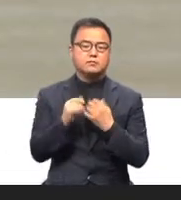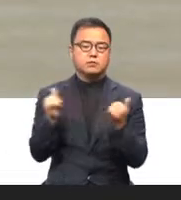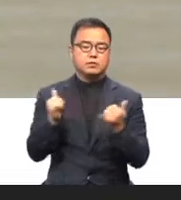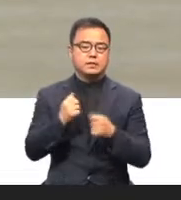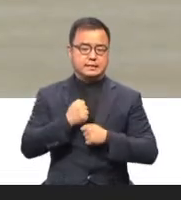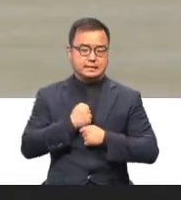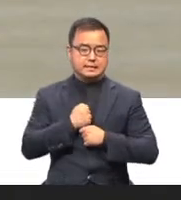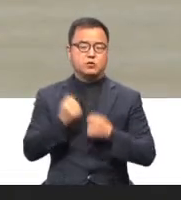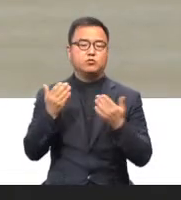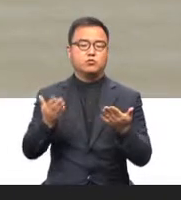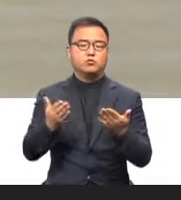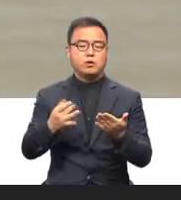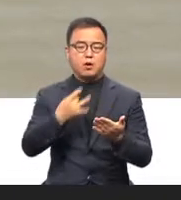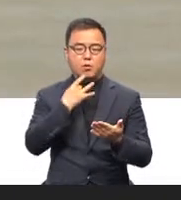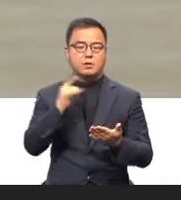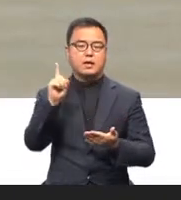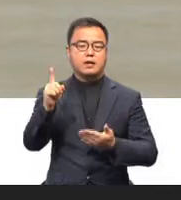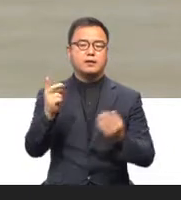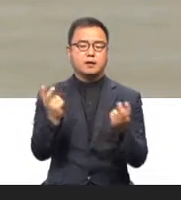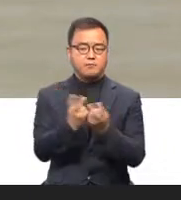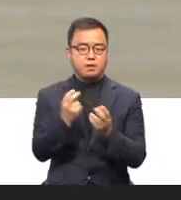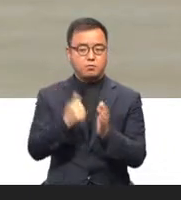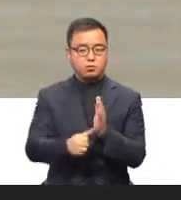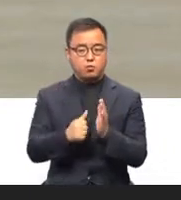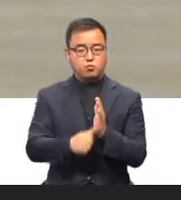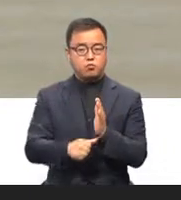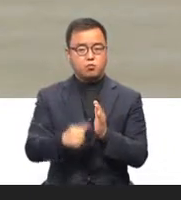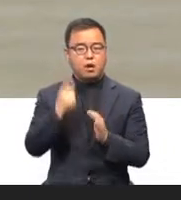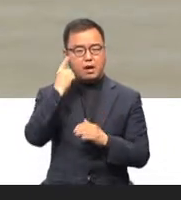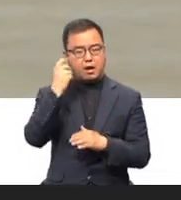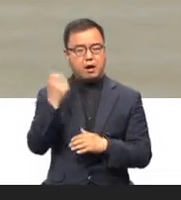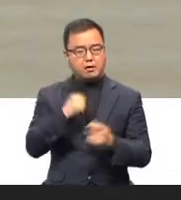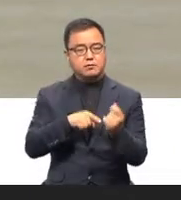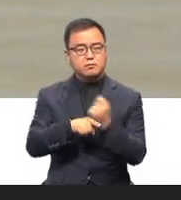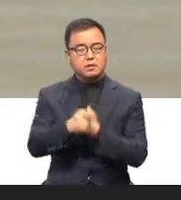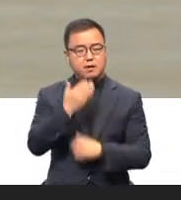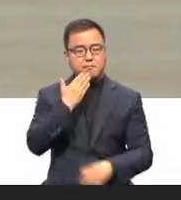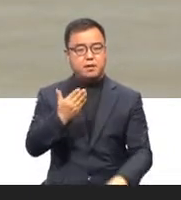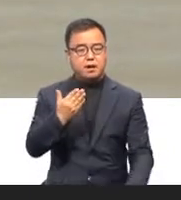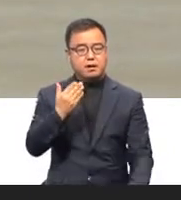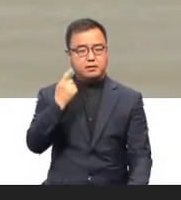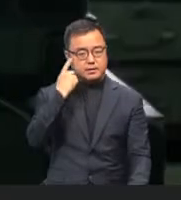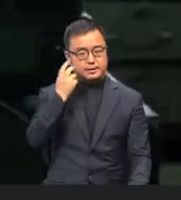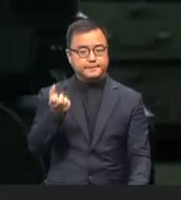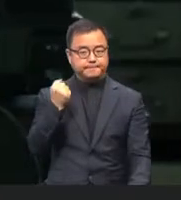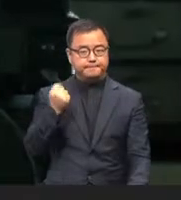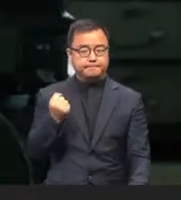지켜주는 가장 유일한 도구라는 점에서 좀 유의미할 수 있겠다는 생각이 됐고.